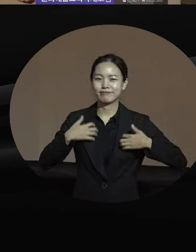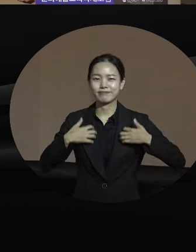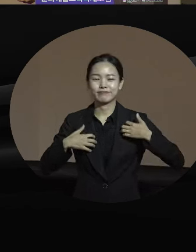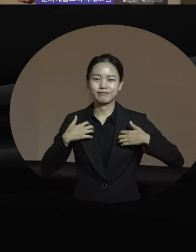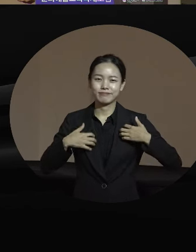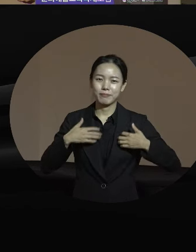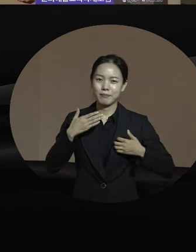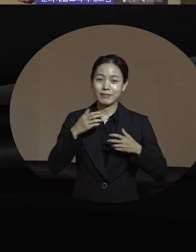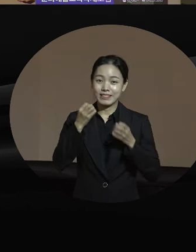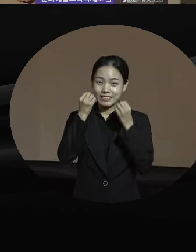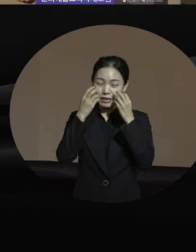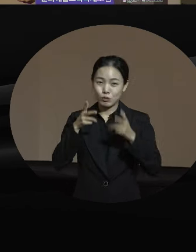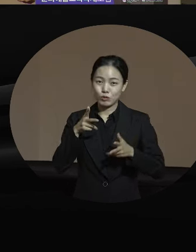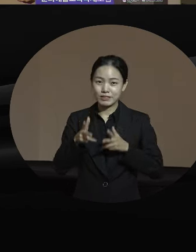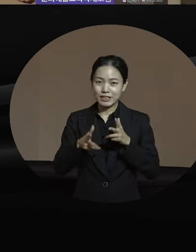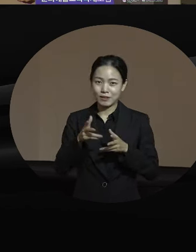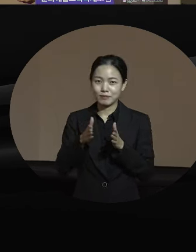새롭게 시작하였습니다.